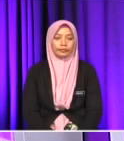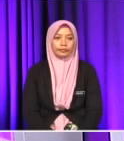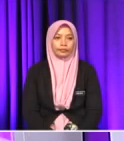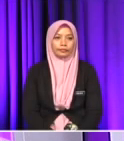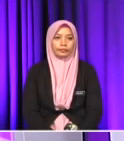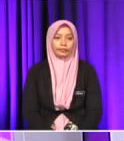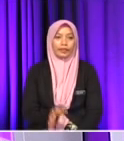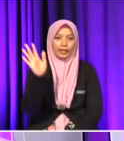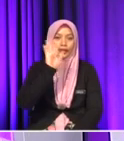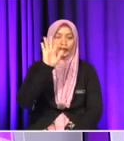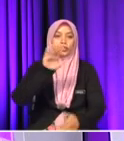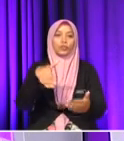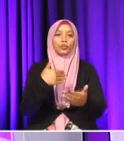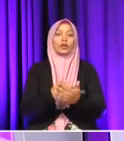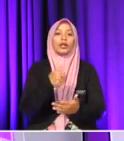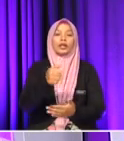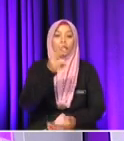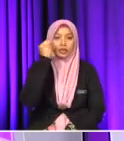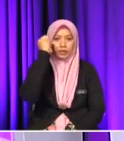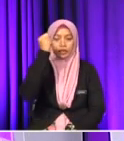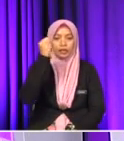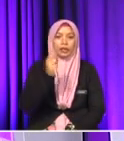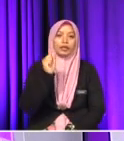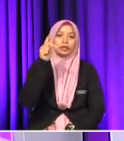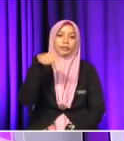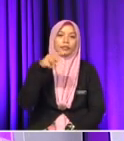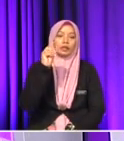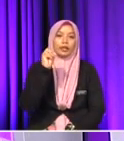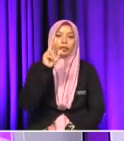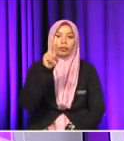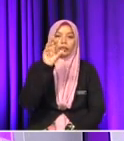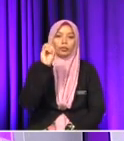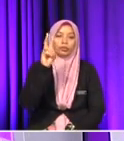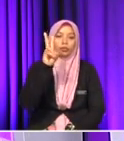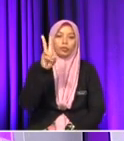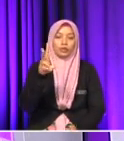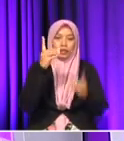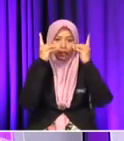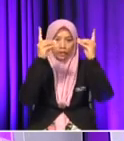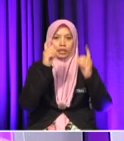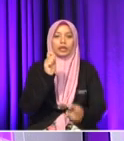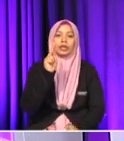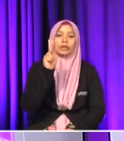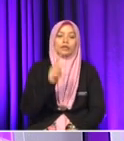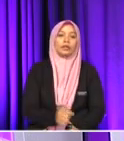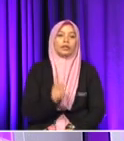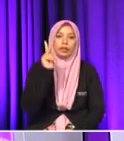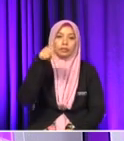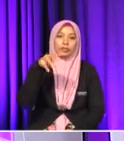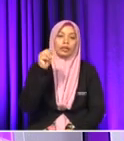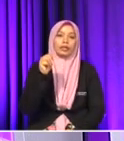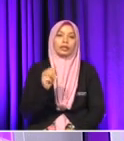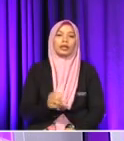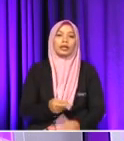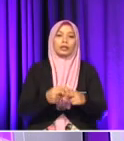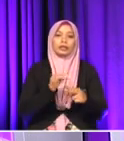Hai semua anda sedang menonton sukses SPM 2022 di di TV cpm dan hari ini